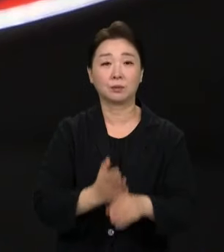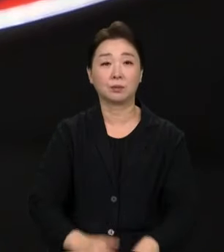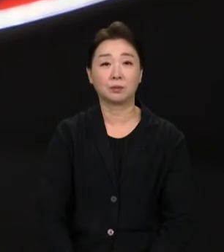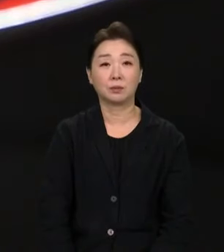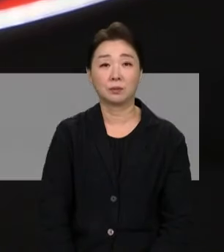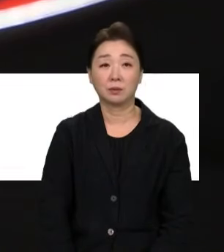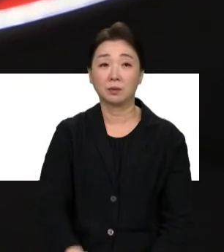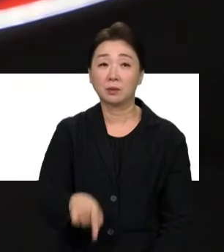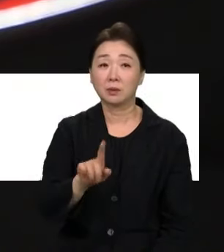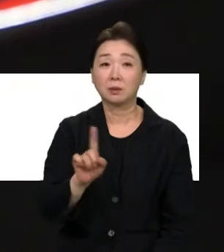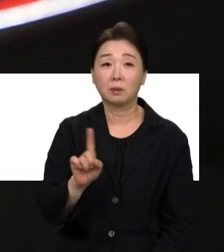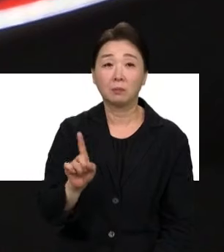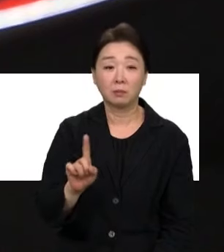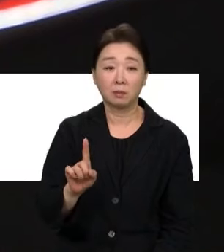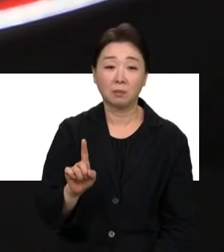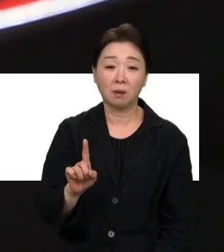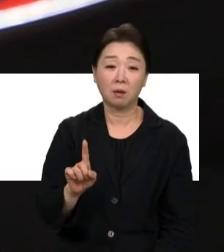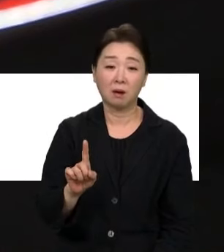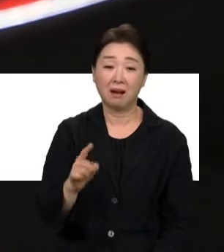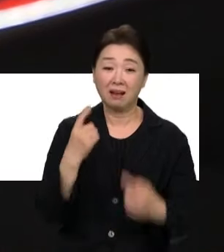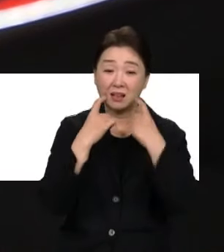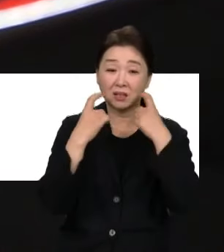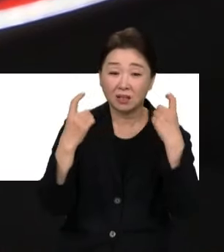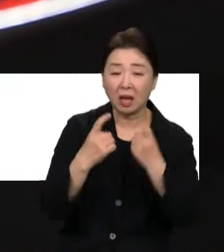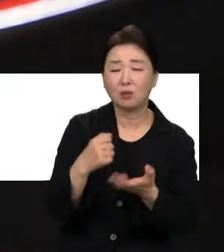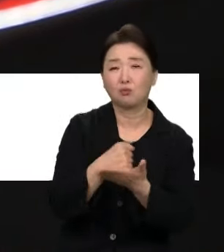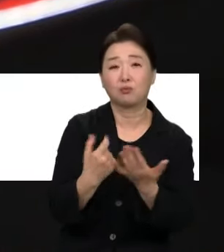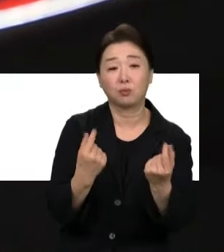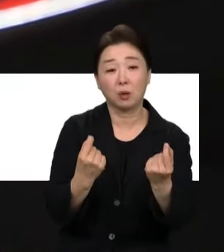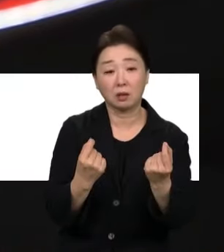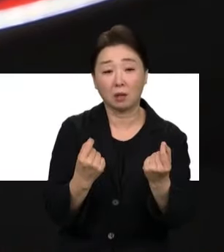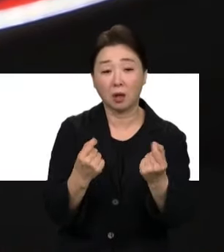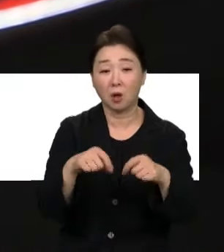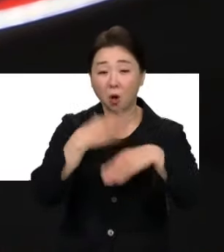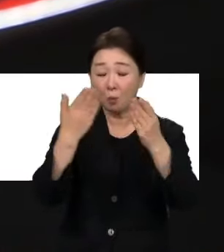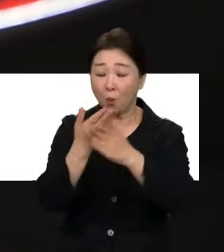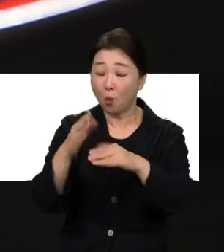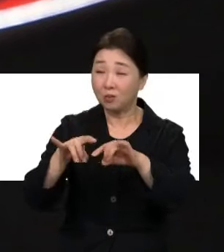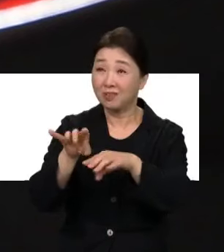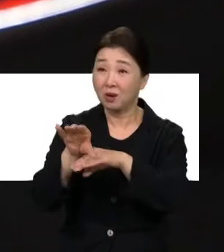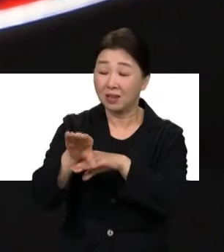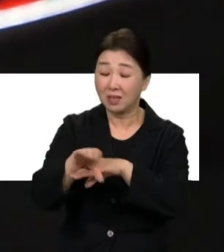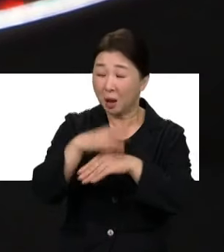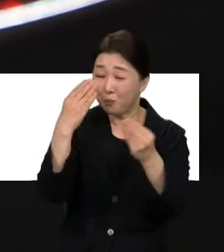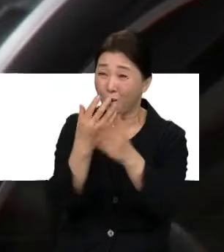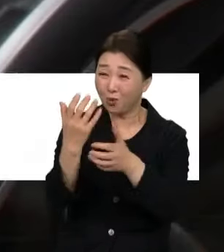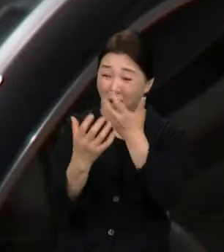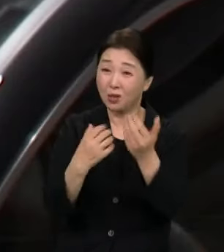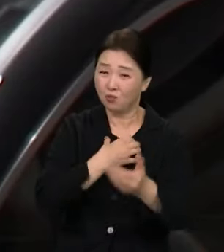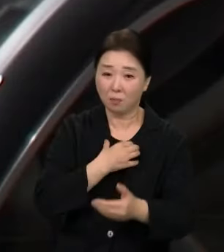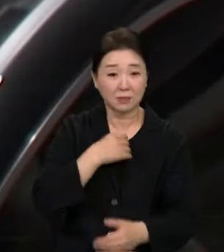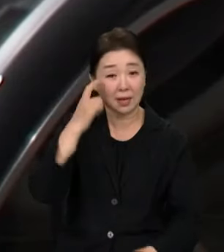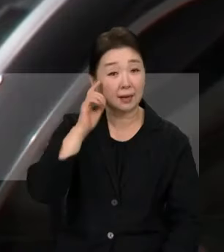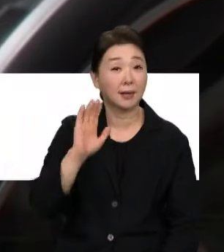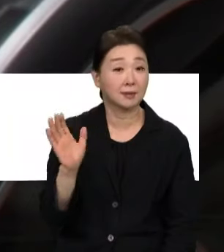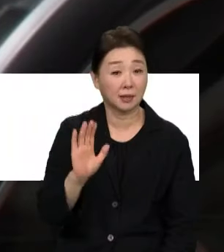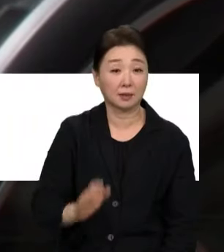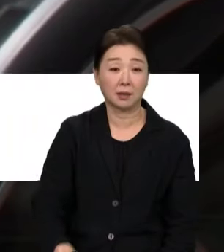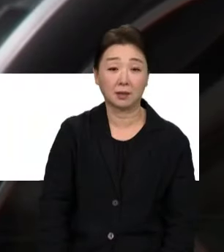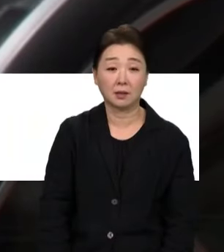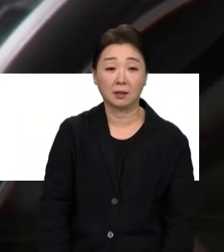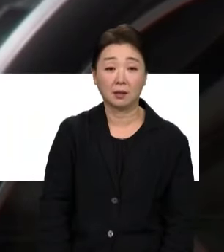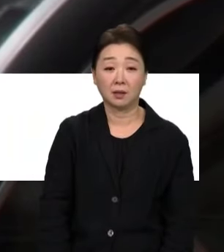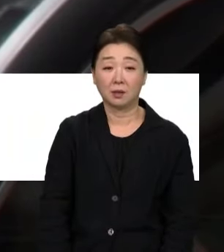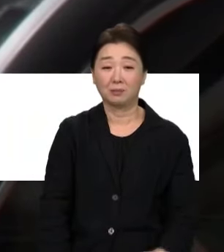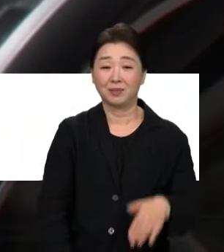근데 이거는 약간 기계인의 운이라고 생각하고 모든 다 전기차가 그럴 거라고 생각은 하진 않는데 밑에를 연결시키기 위해서